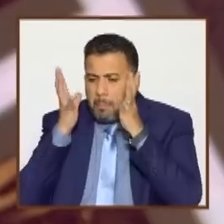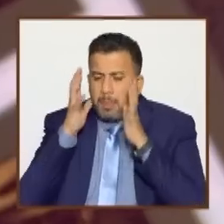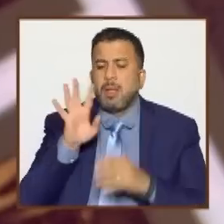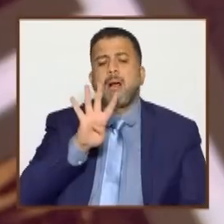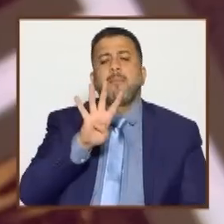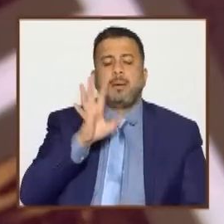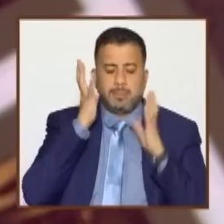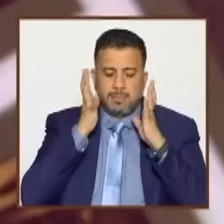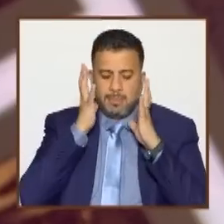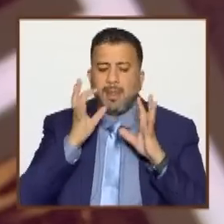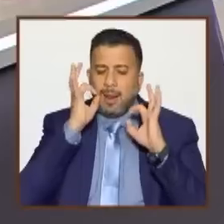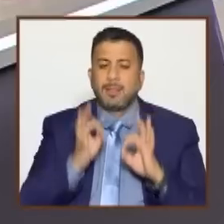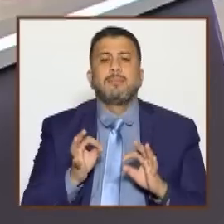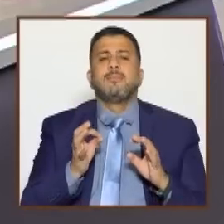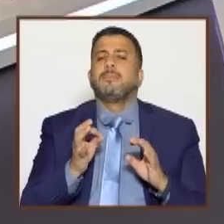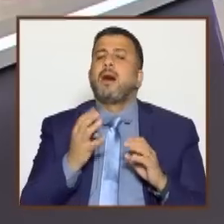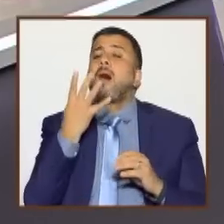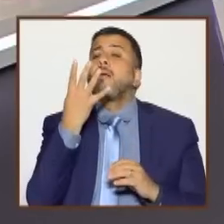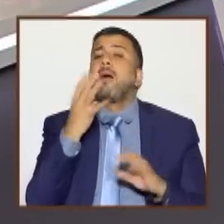الله فيك.